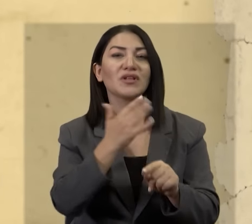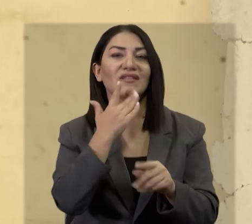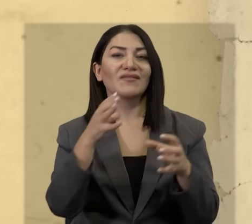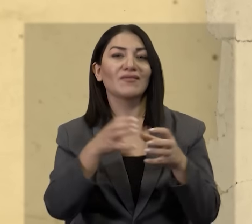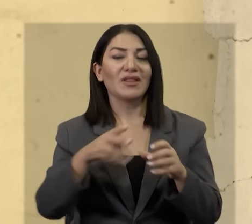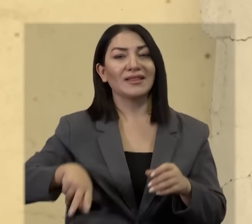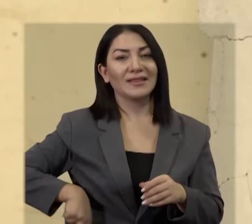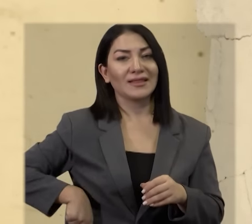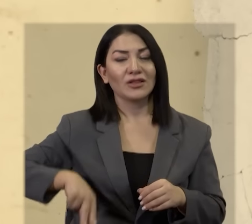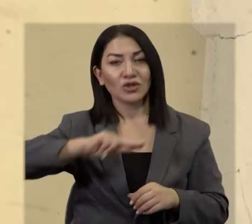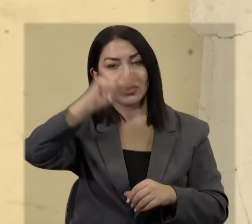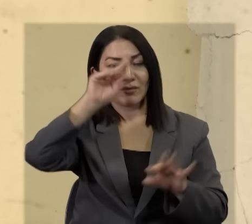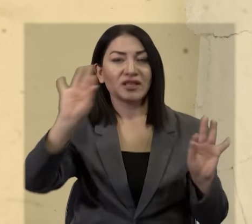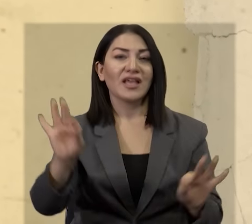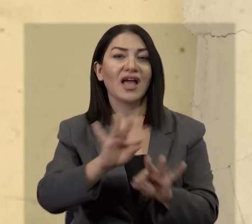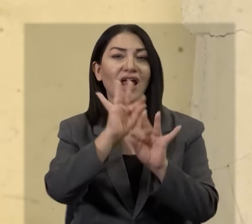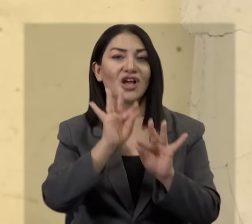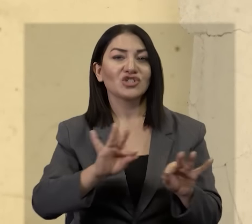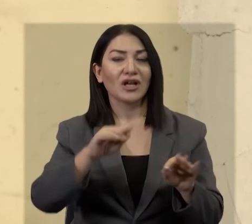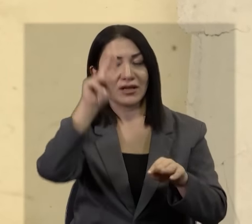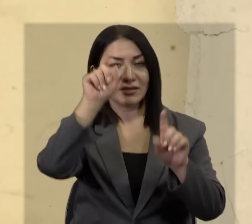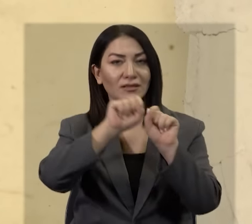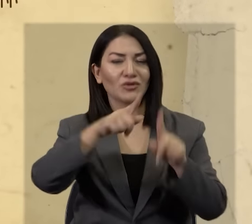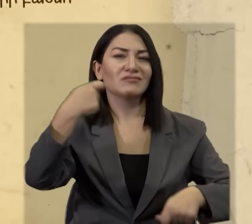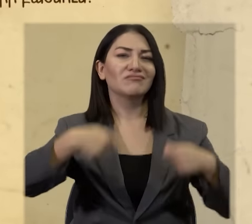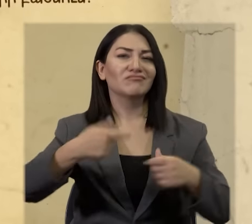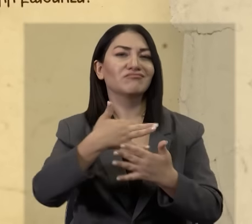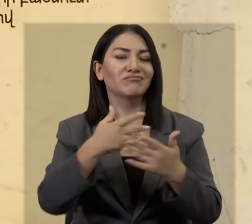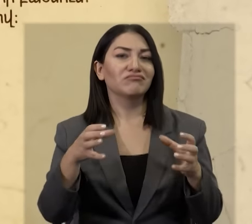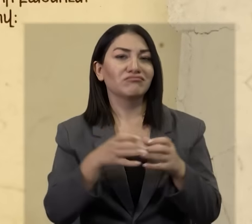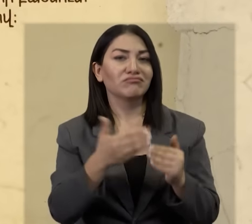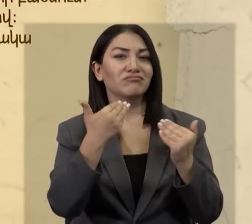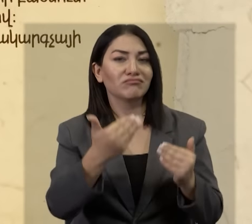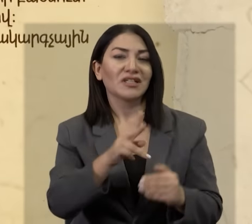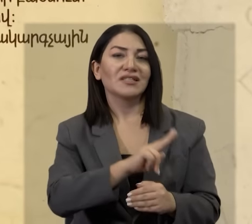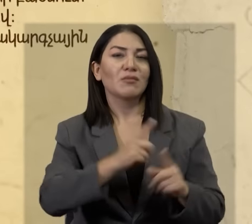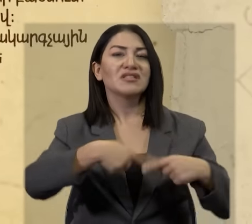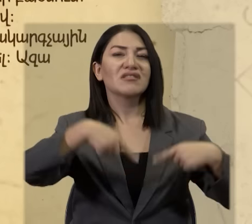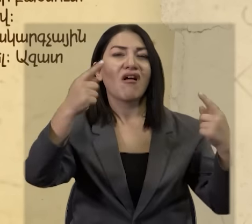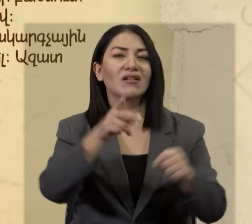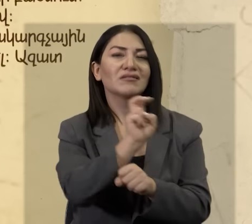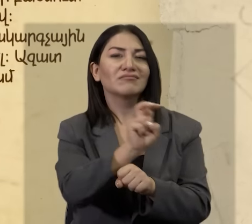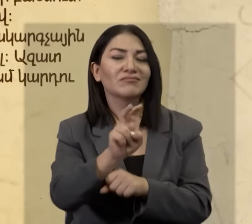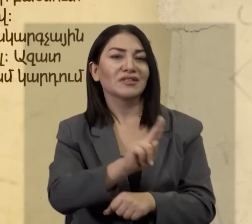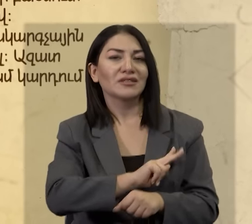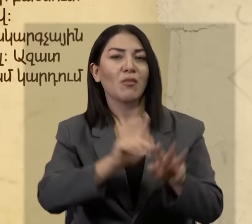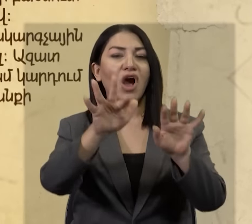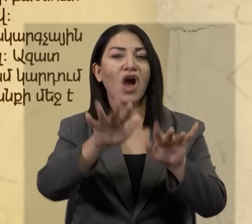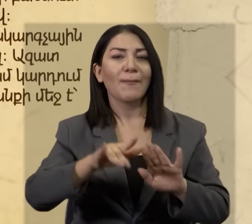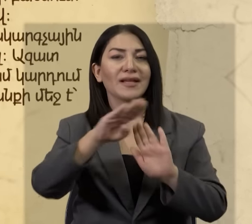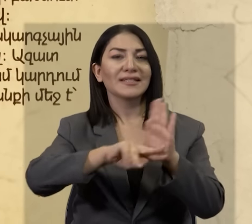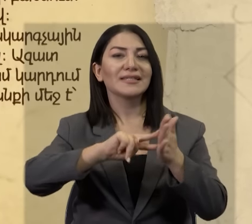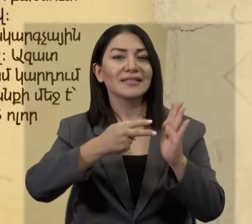Անի 12 տարեկան է։ Հայրը թարգմանիչ է, մայրը տուրիստական գործակալության տնօրեն։ Սովորում է երաժշտական դպրոցում